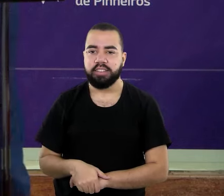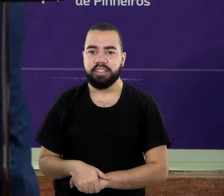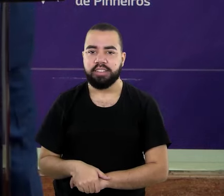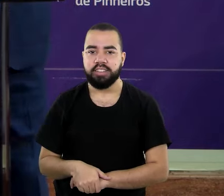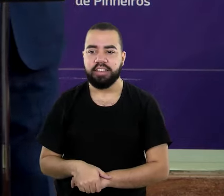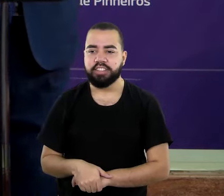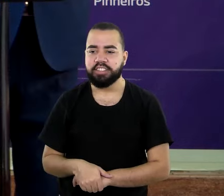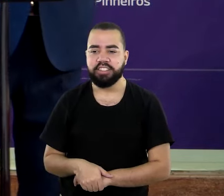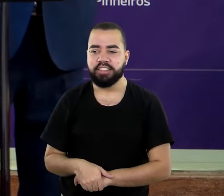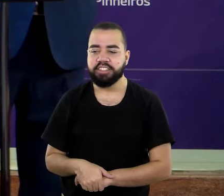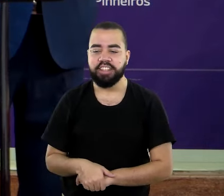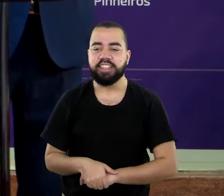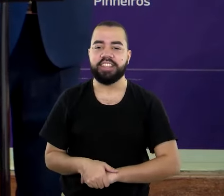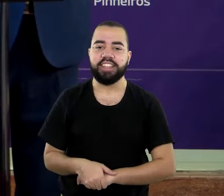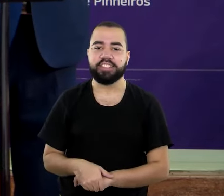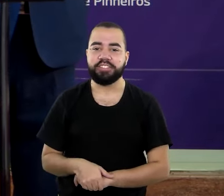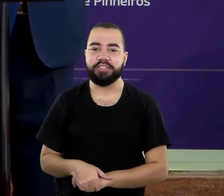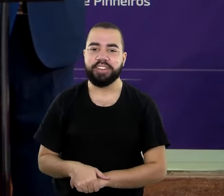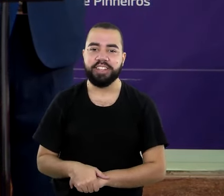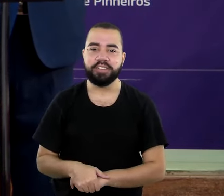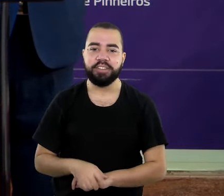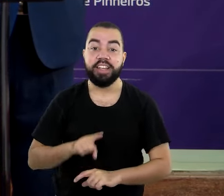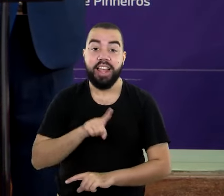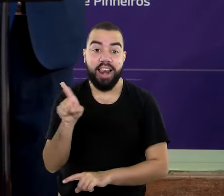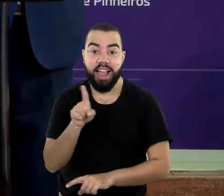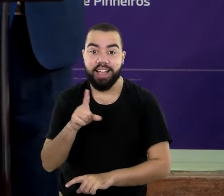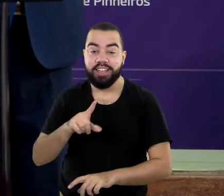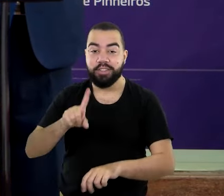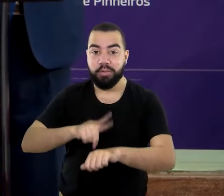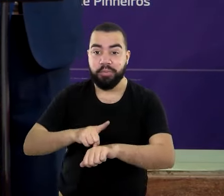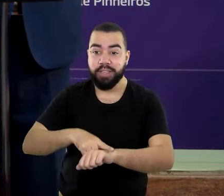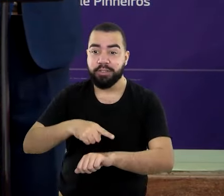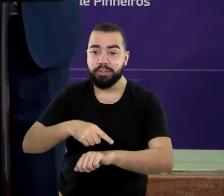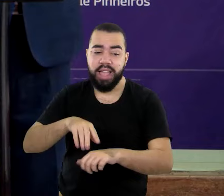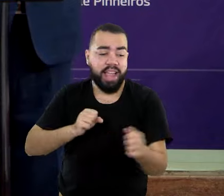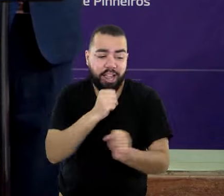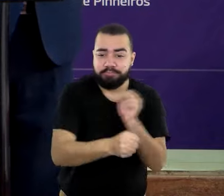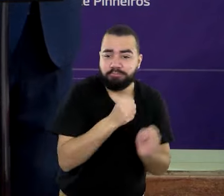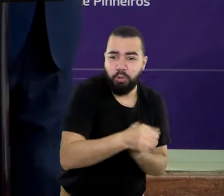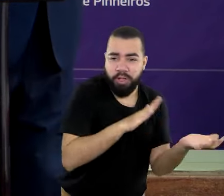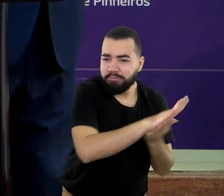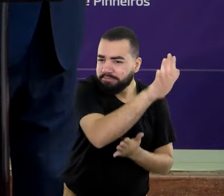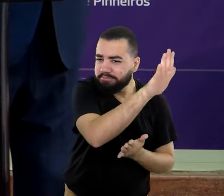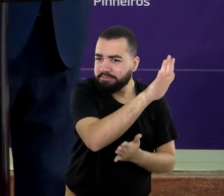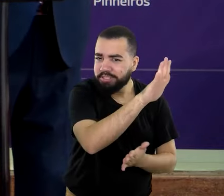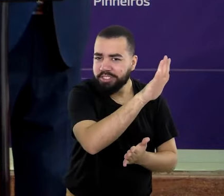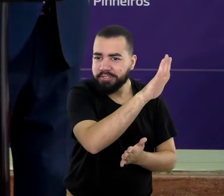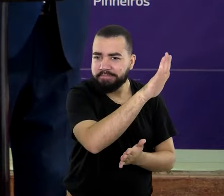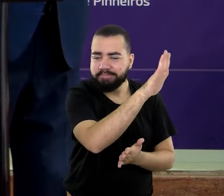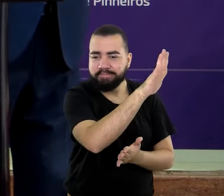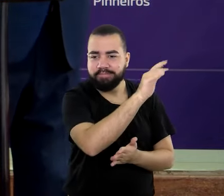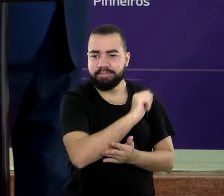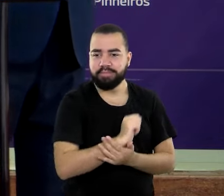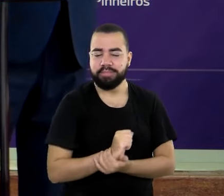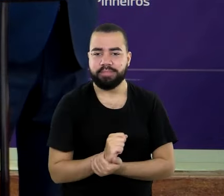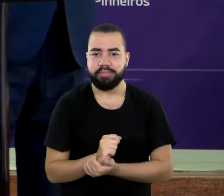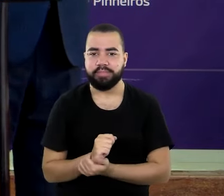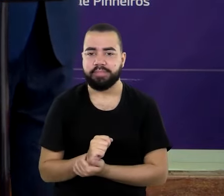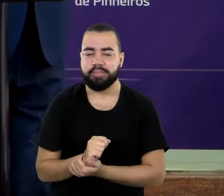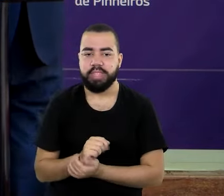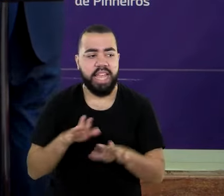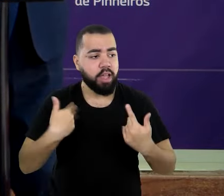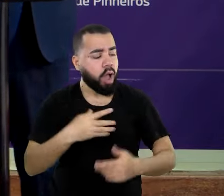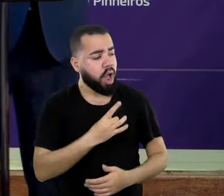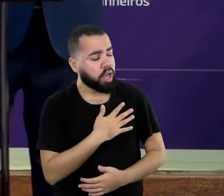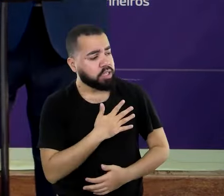bênção apostólica e bem nesse momento ela se levantou e saiu correndo. 큰일 났구나. 저 성도가 시험이 들었구나. Eu